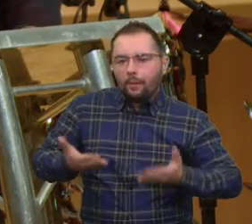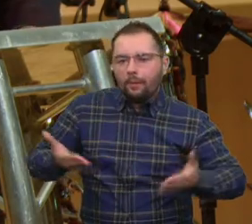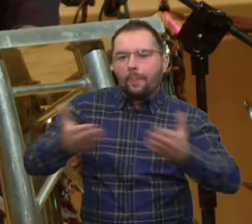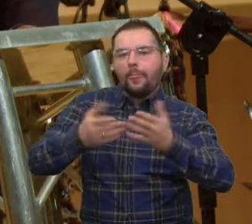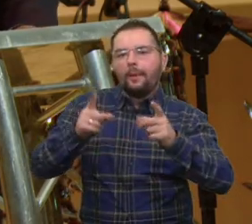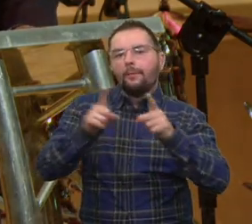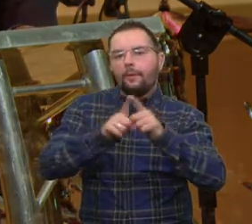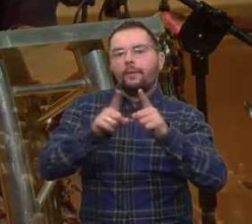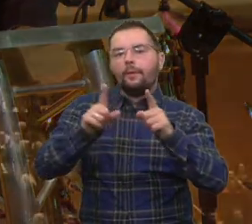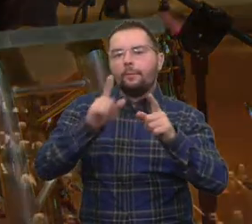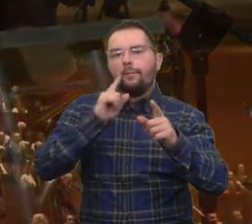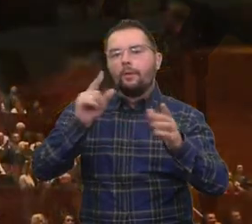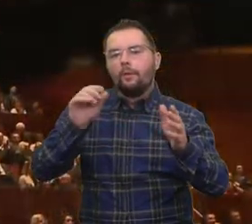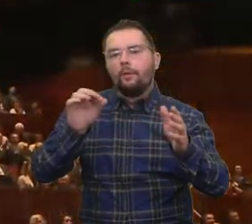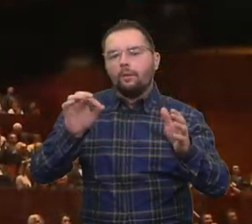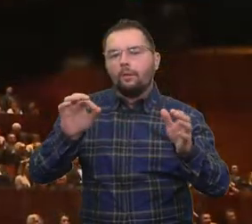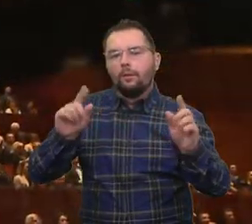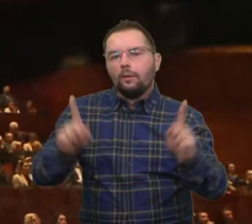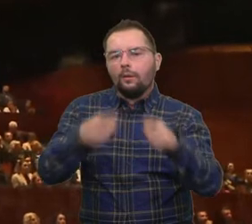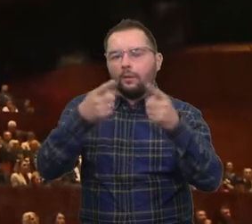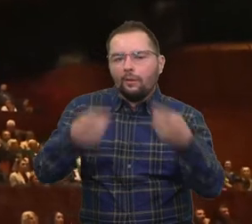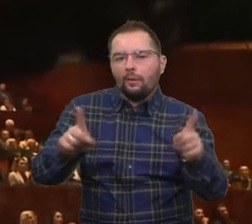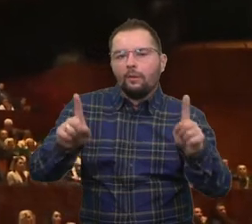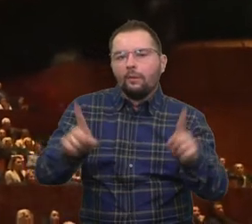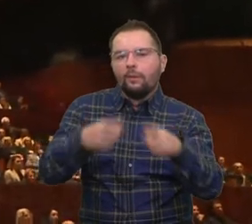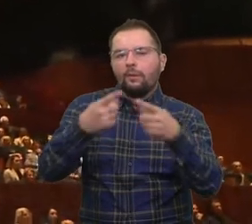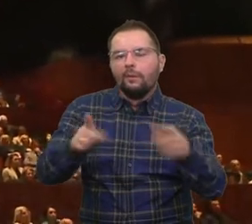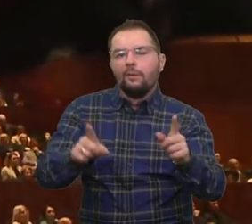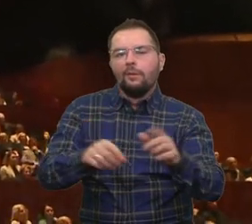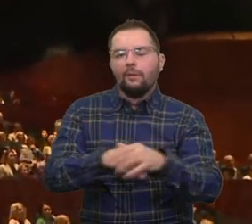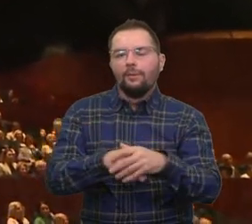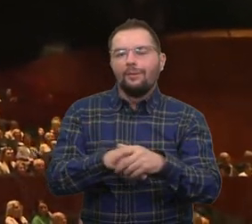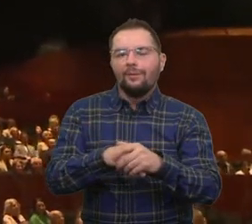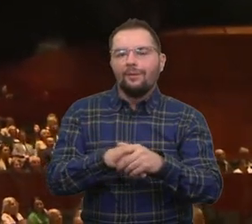po koncercie na bankiet